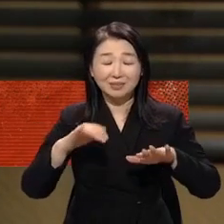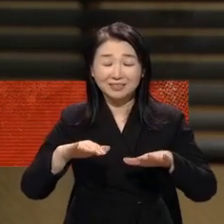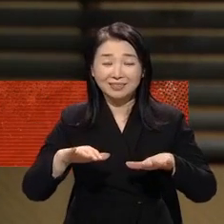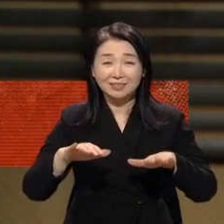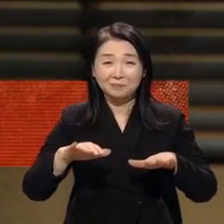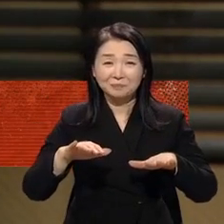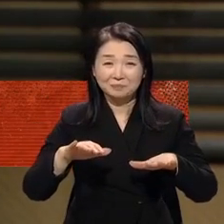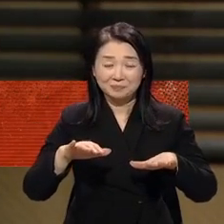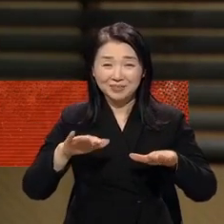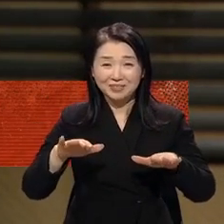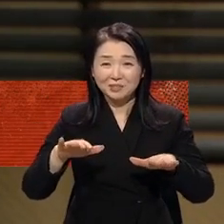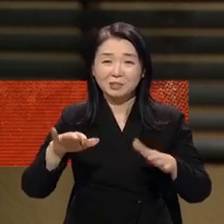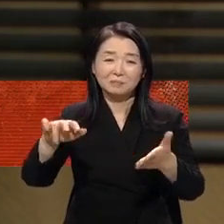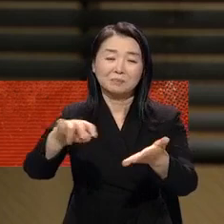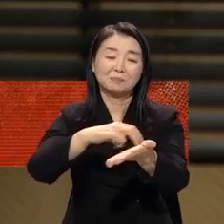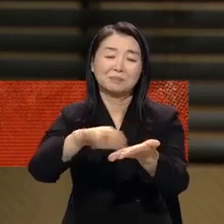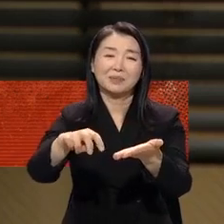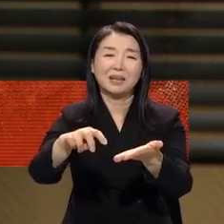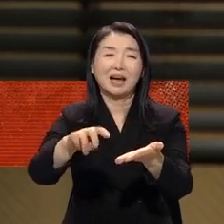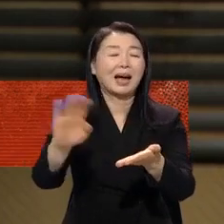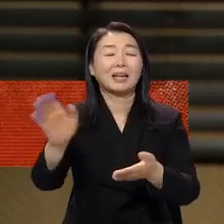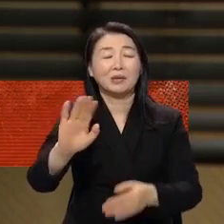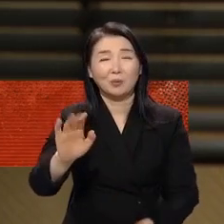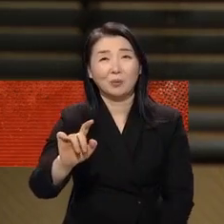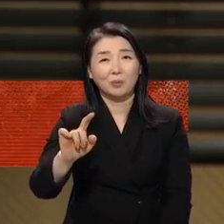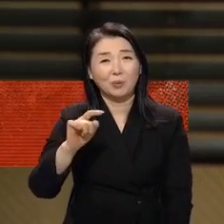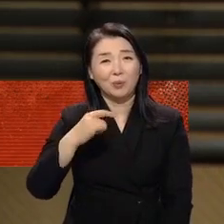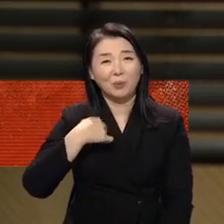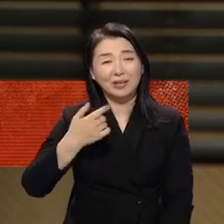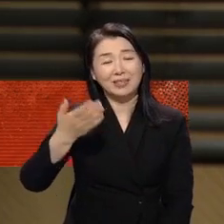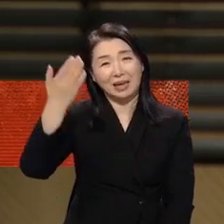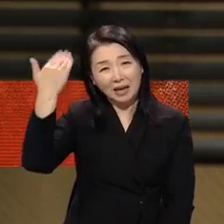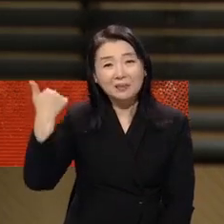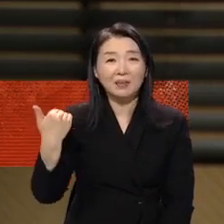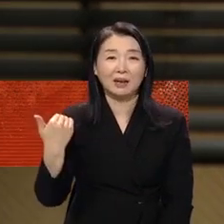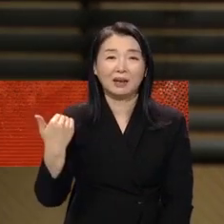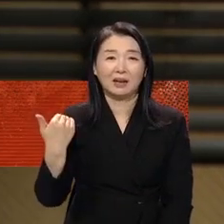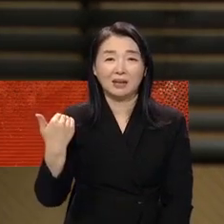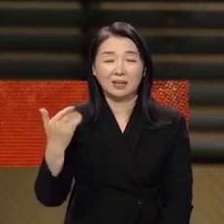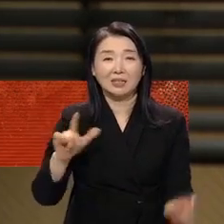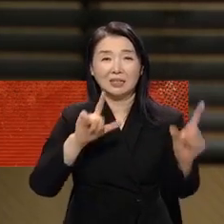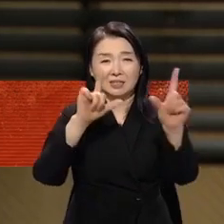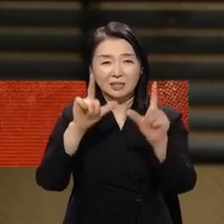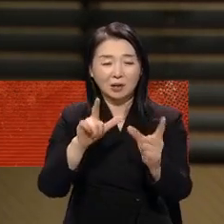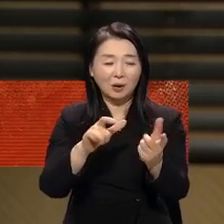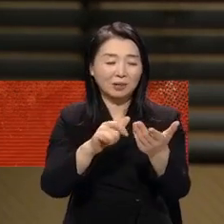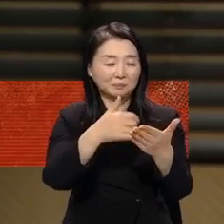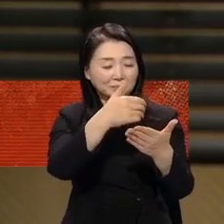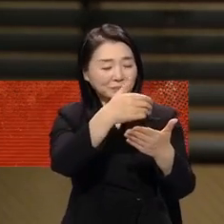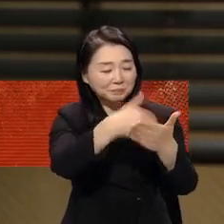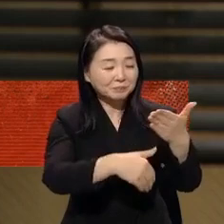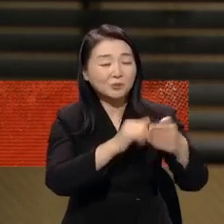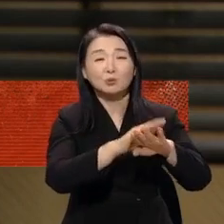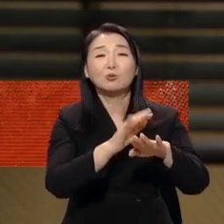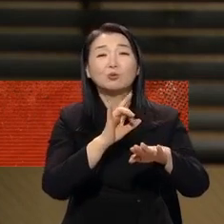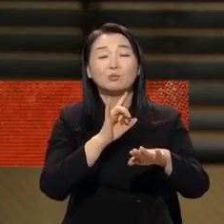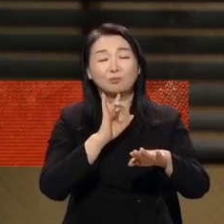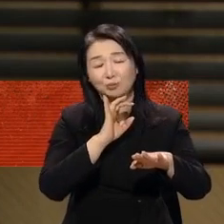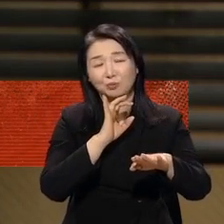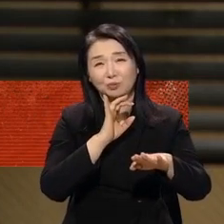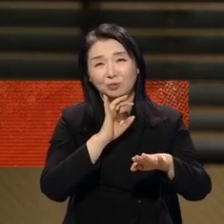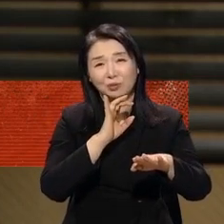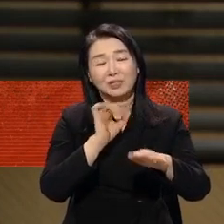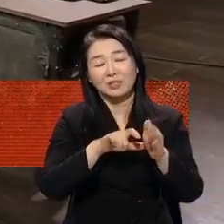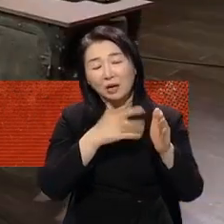안해 나누는게 아니라 옛날 것들을 고스라니 나의 지난 생활로 가지고 있는 것뿐이거든요 시간이 지나면 지워집니다 아 자신감을